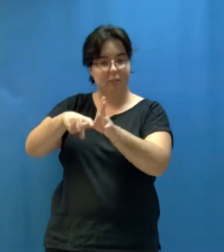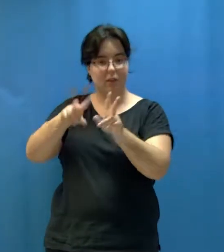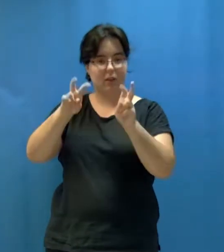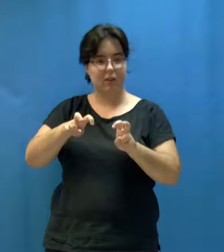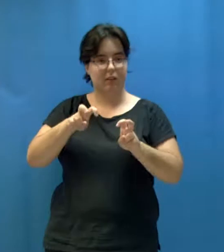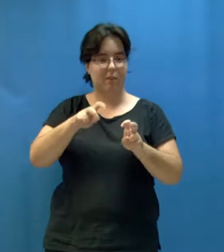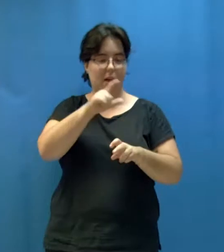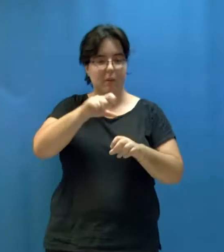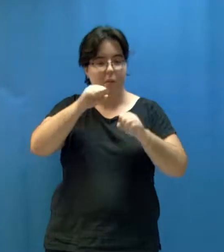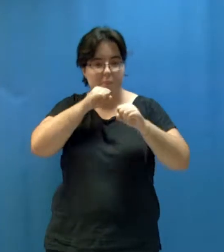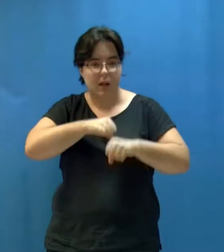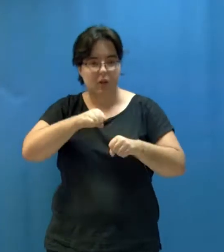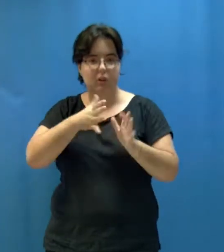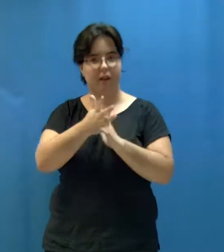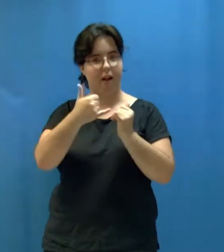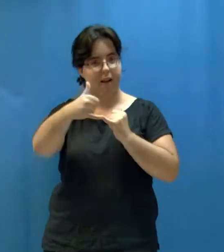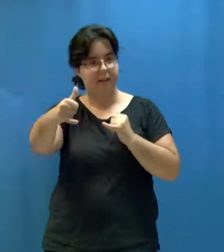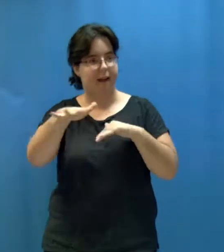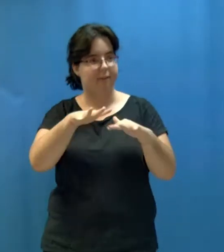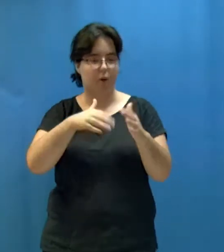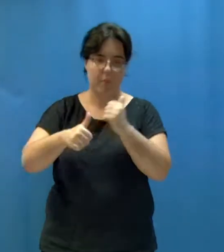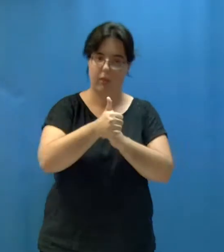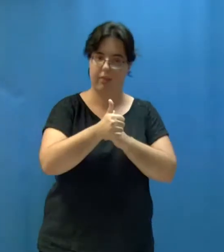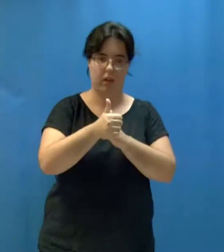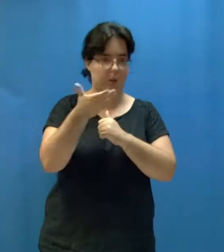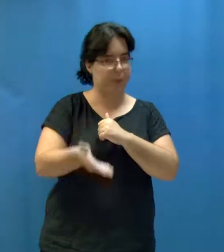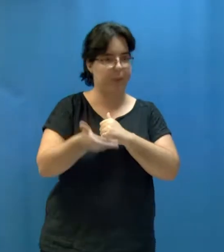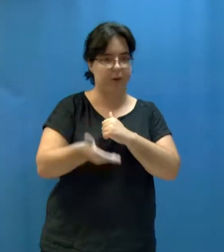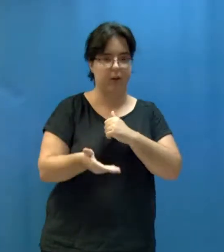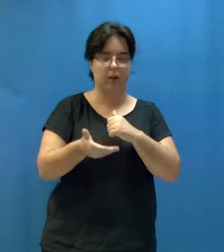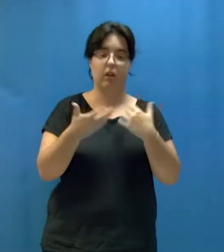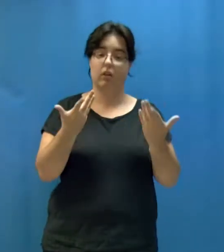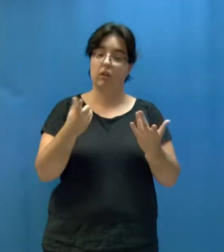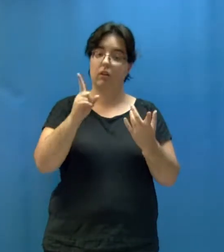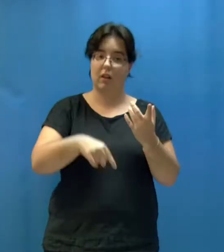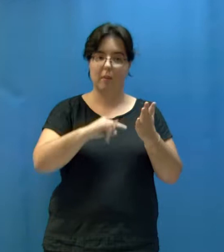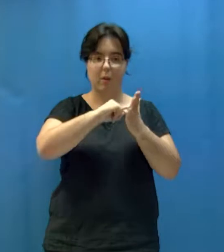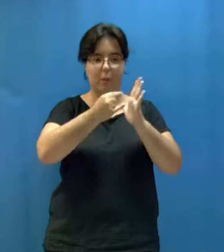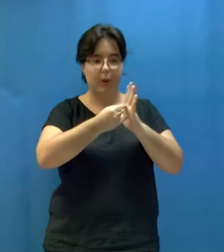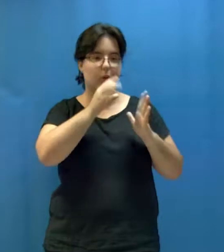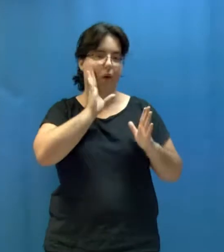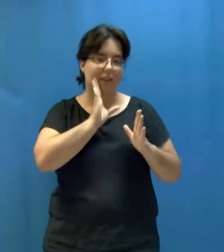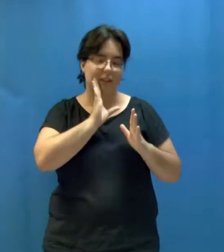majors com una línia d'acció prioritària, i a la mateixa correspon el desenvolupament del projecte Castelló Ciutat Amigable amb les persones